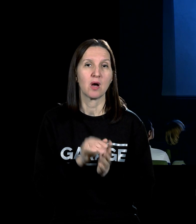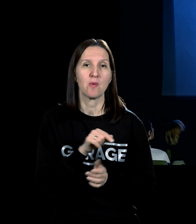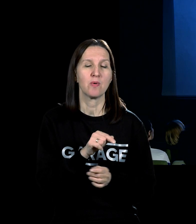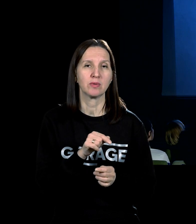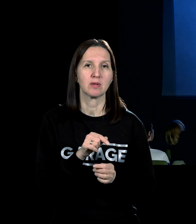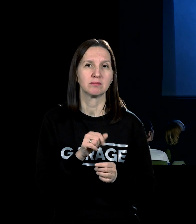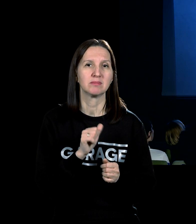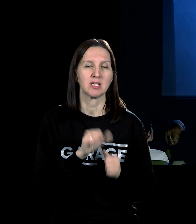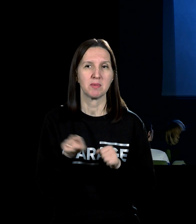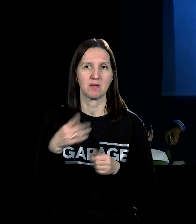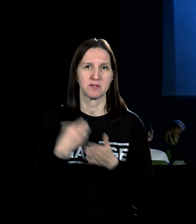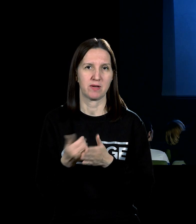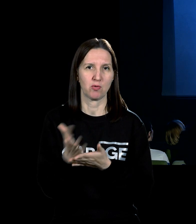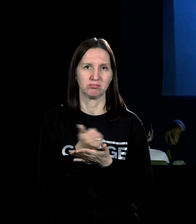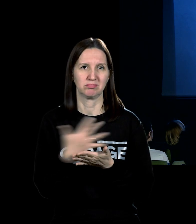возвращается в следующем проекте.